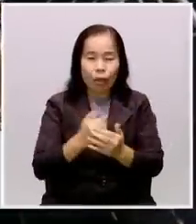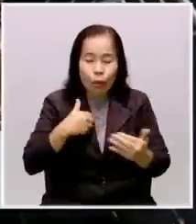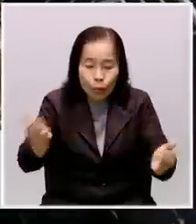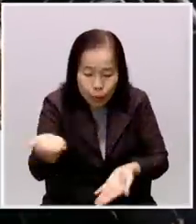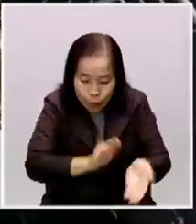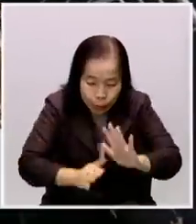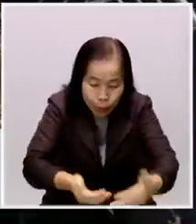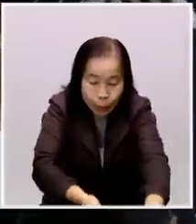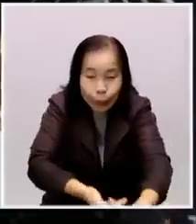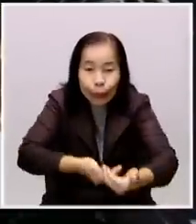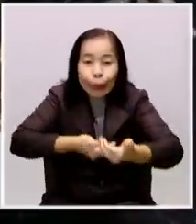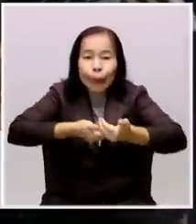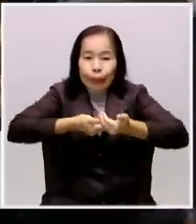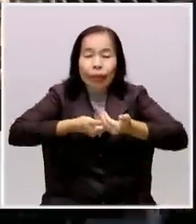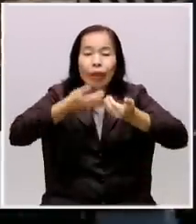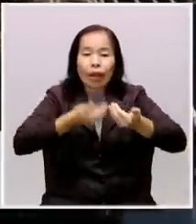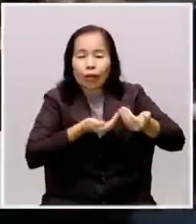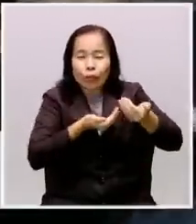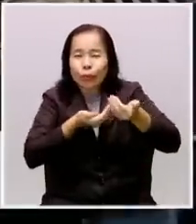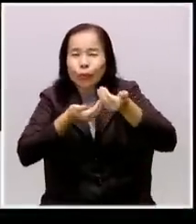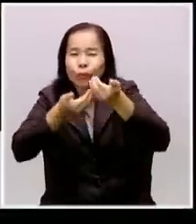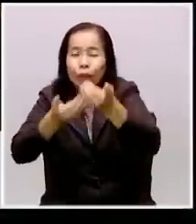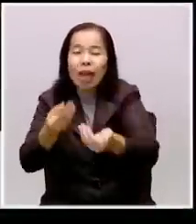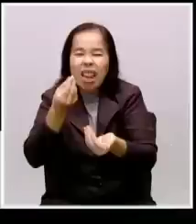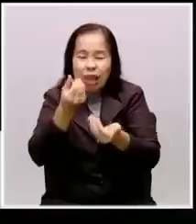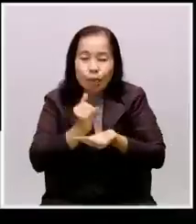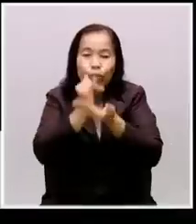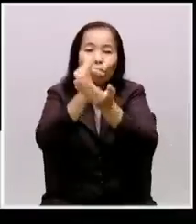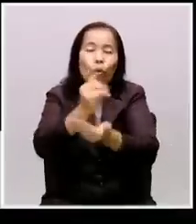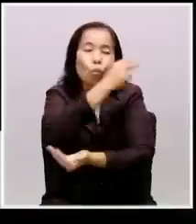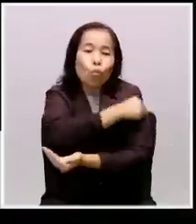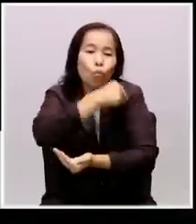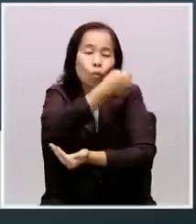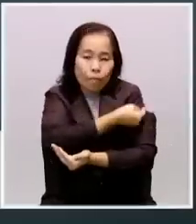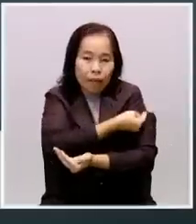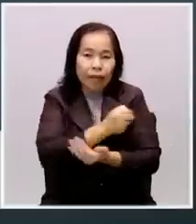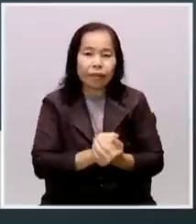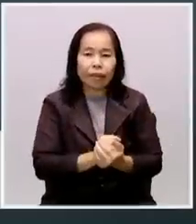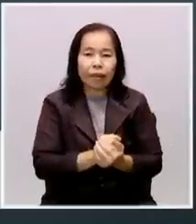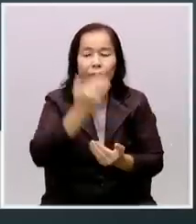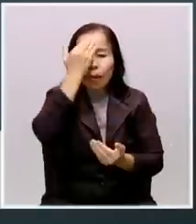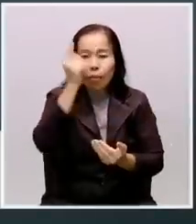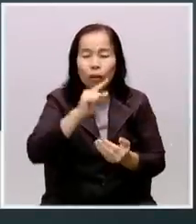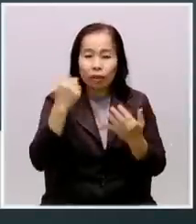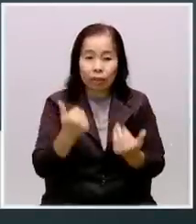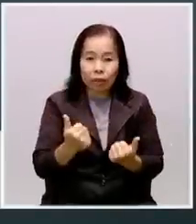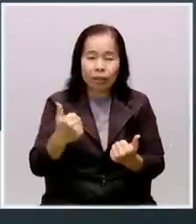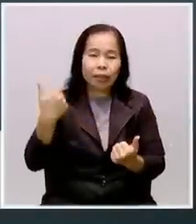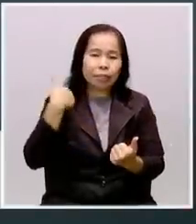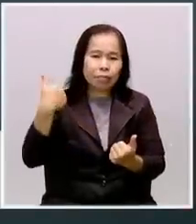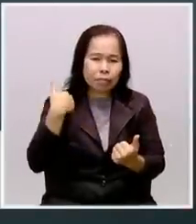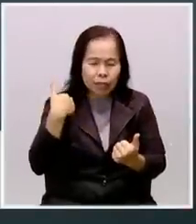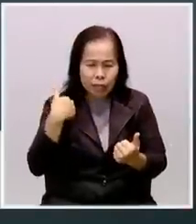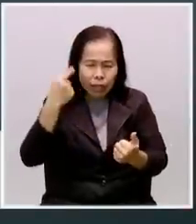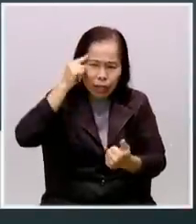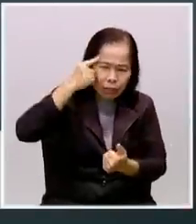น้อยไว้ในผ้าห่มผืนใหญ่นำตัวให้แพทย์รีบเข้าช่วยปฐมพยาบาลทารกน้อยทั้งนี้ยังไม่มีข้อมูลชัดเจนเลย